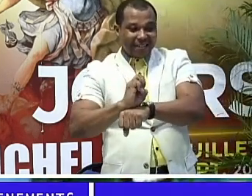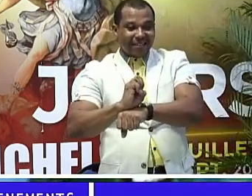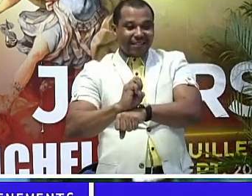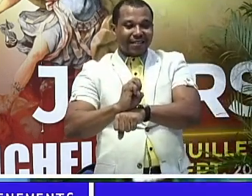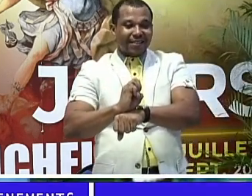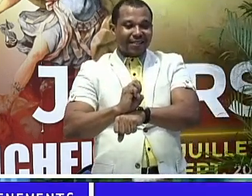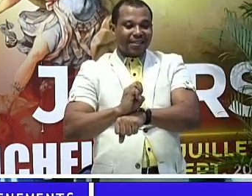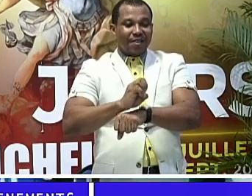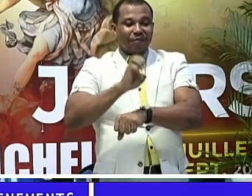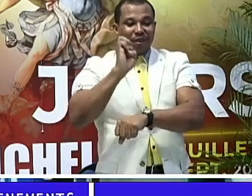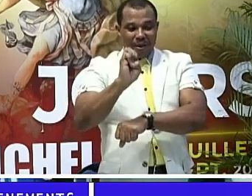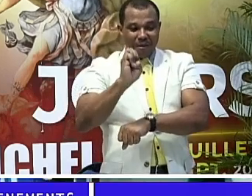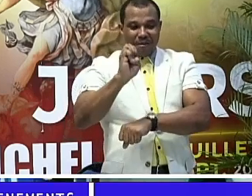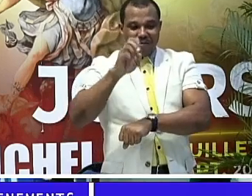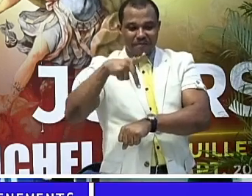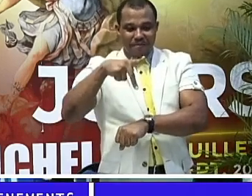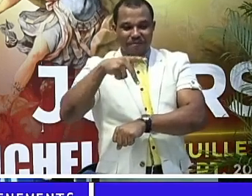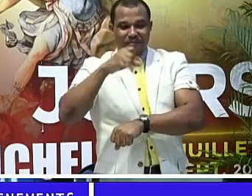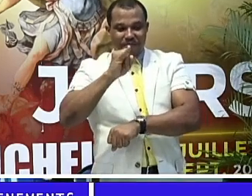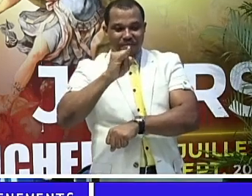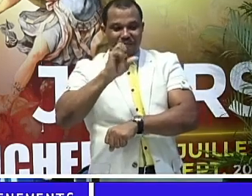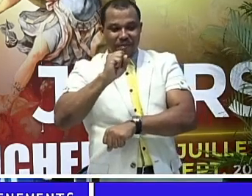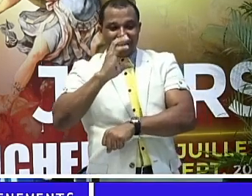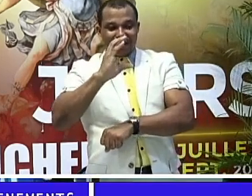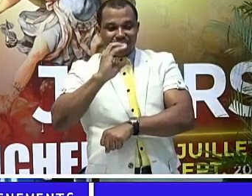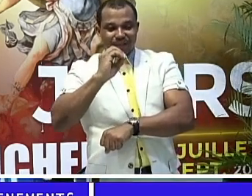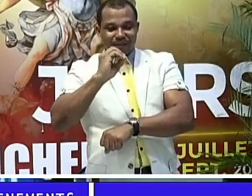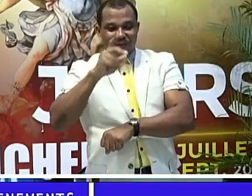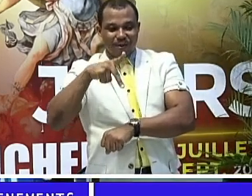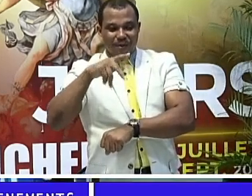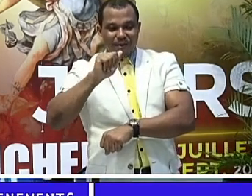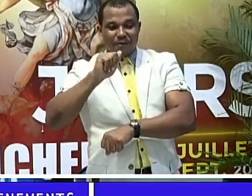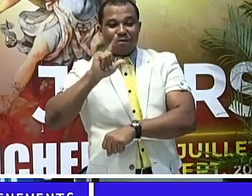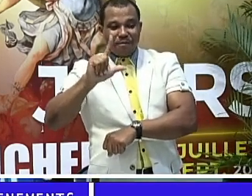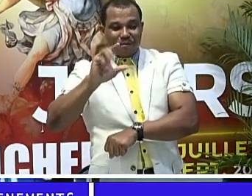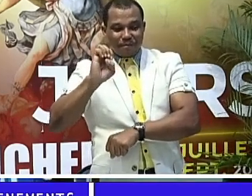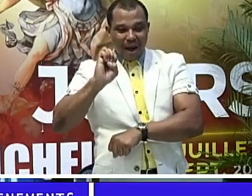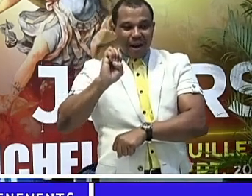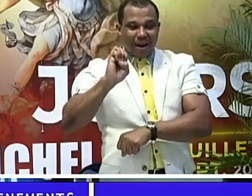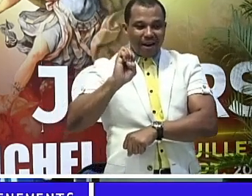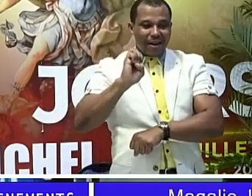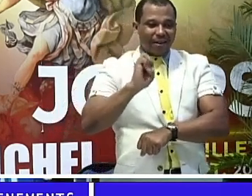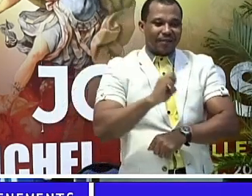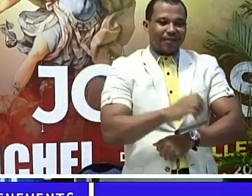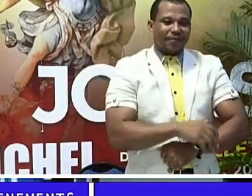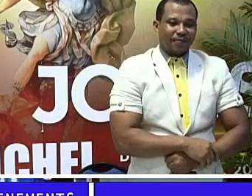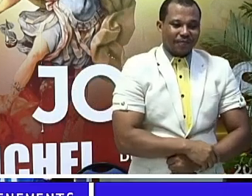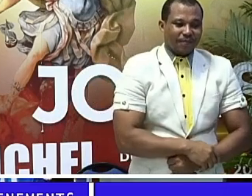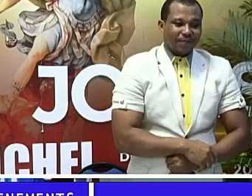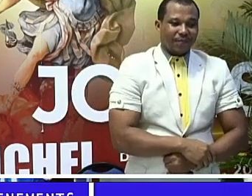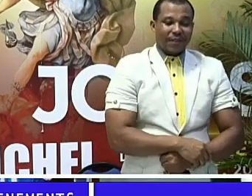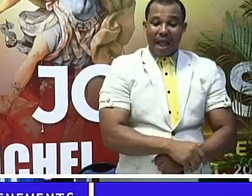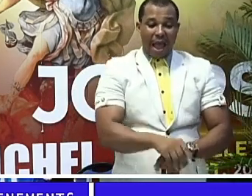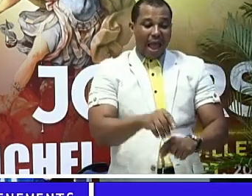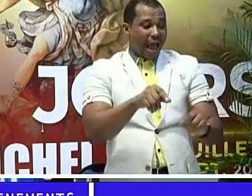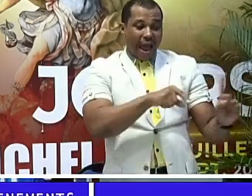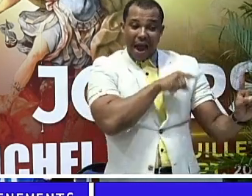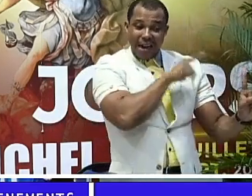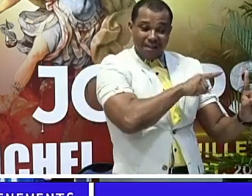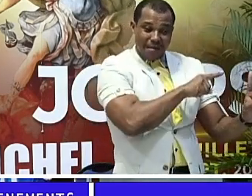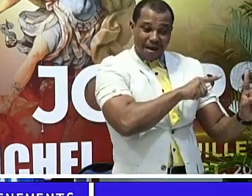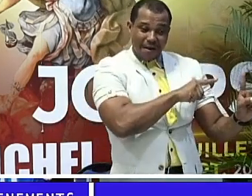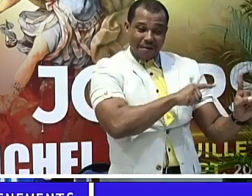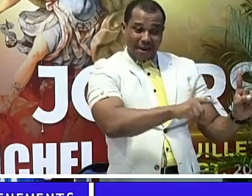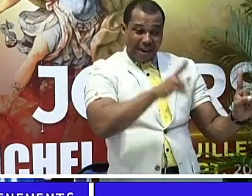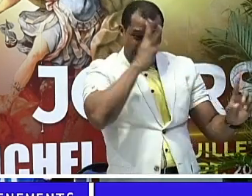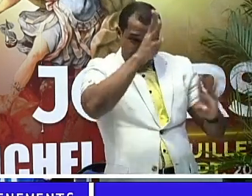monde. Il vient créer l'Église qui propre à pays Angleterre,